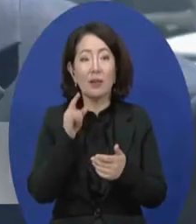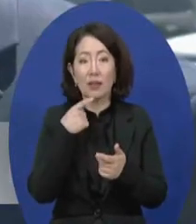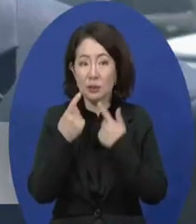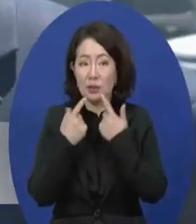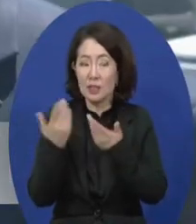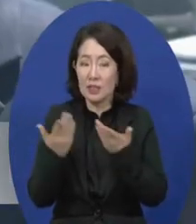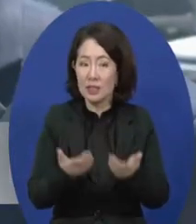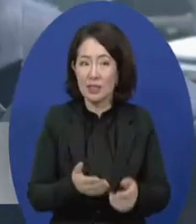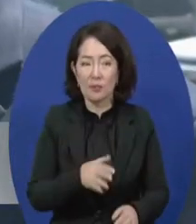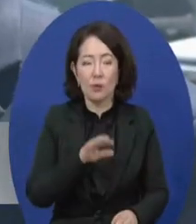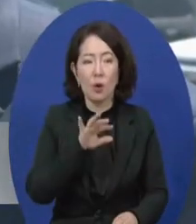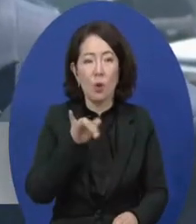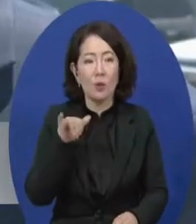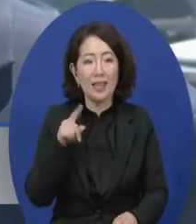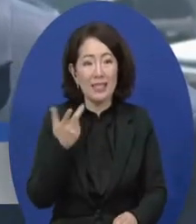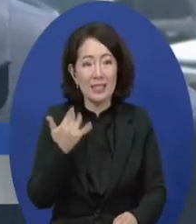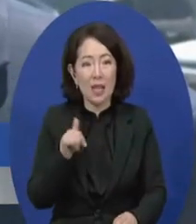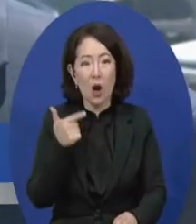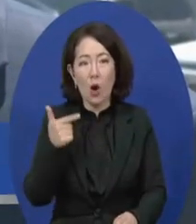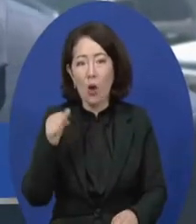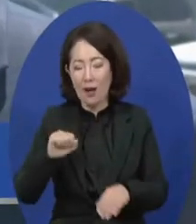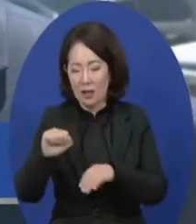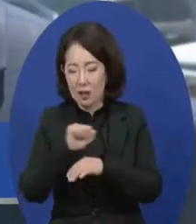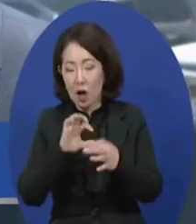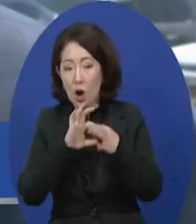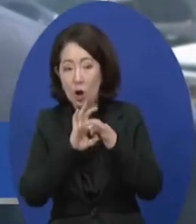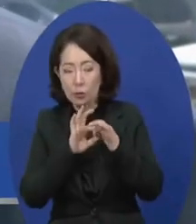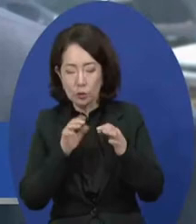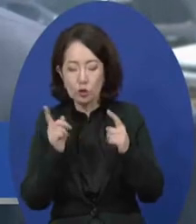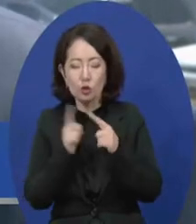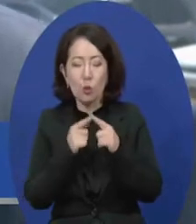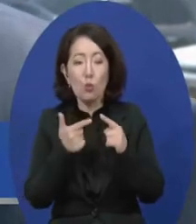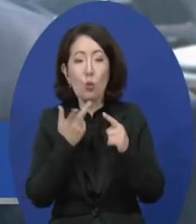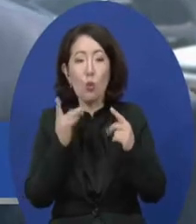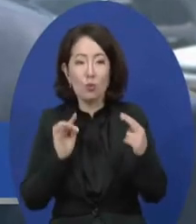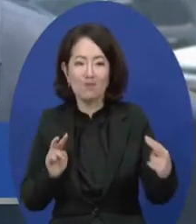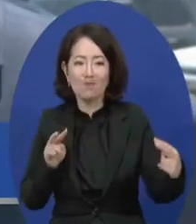хэллээ. Улаанстай гавалтай холбосон төмөр бетонын гүрийг одоо